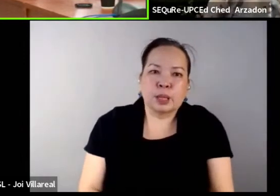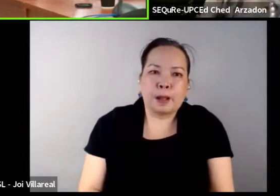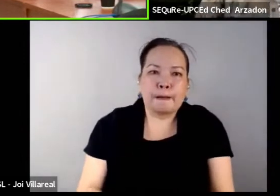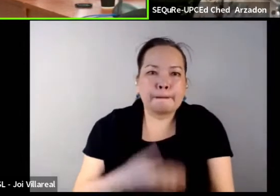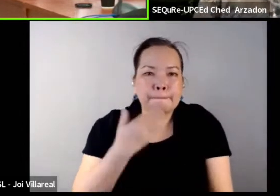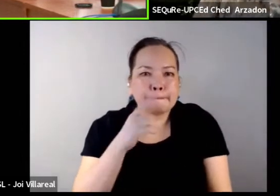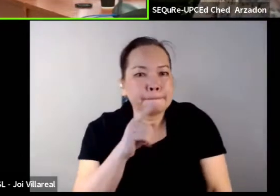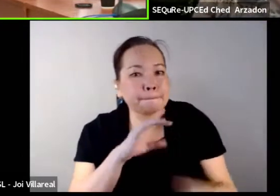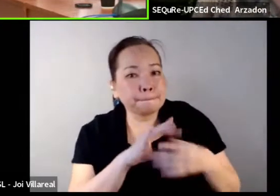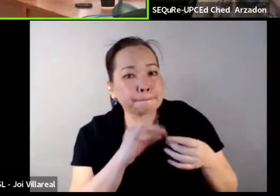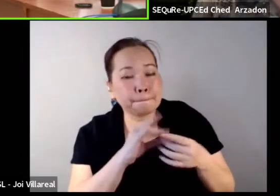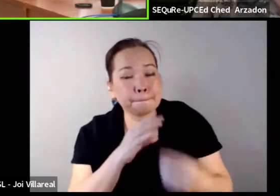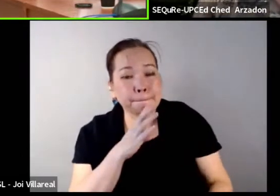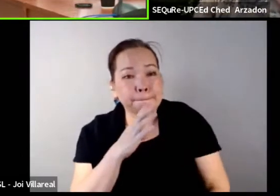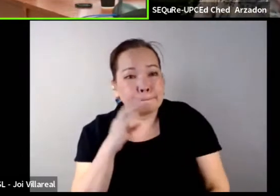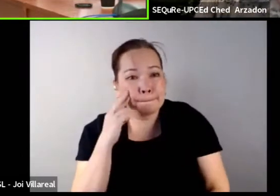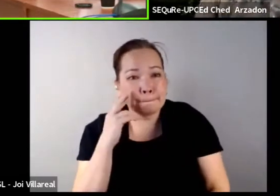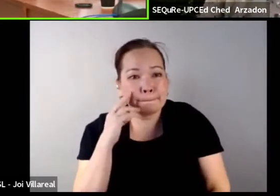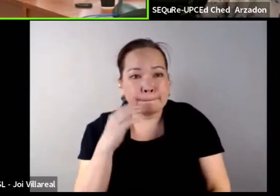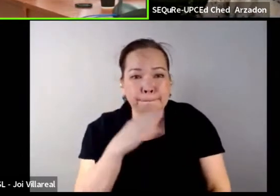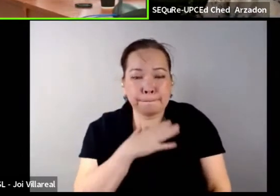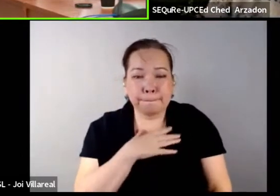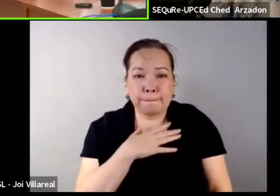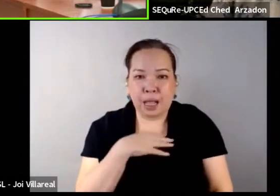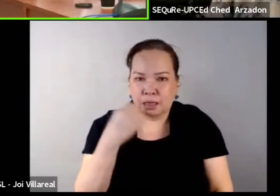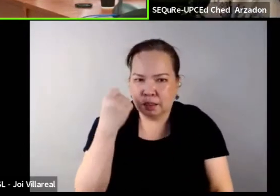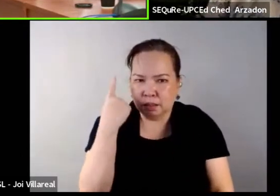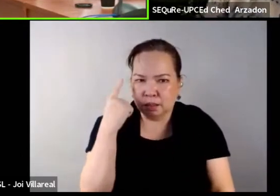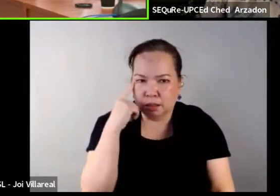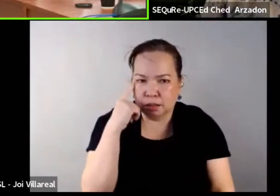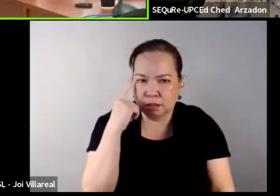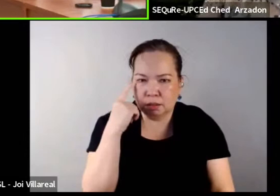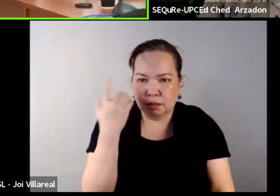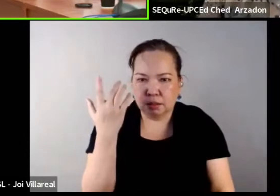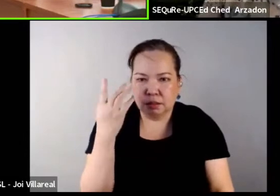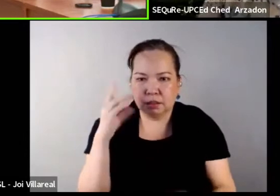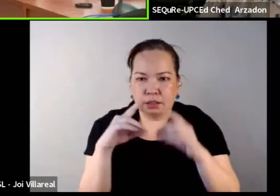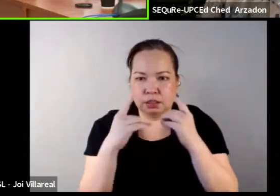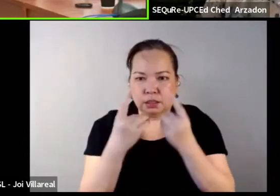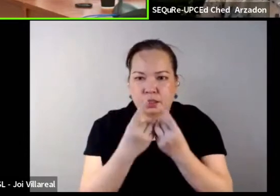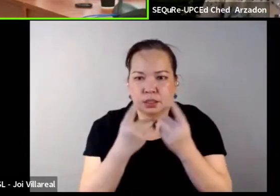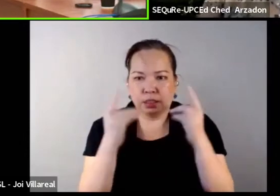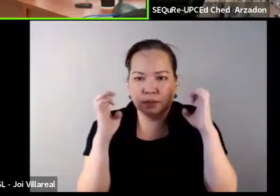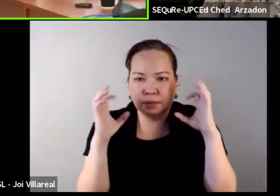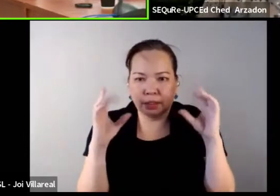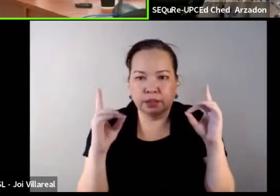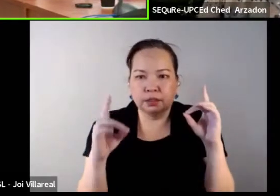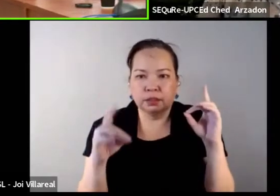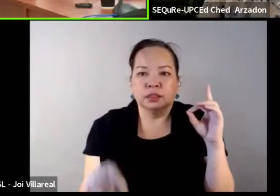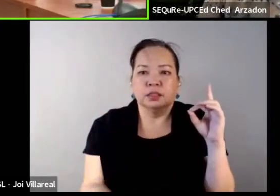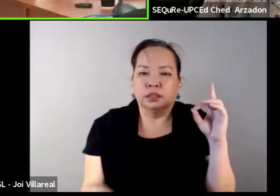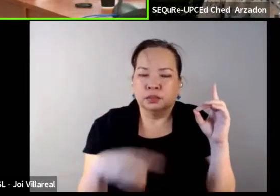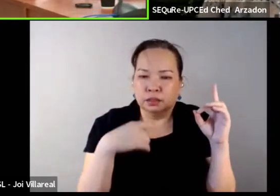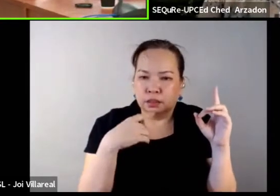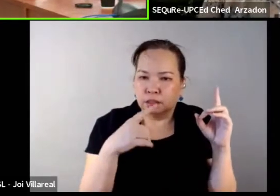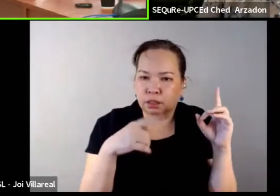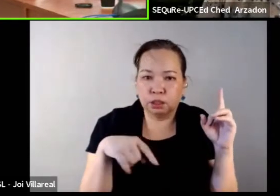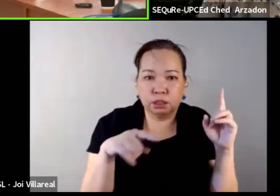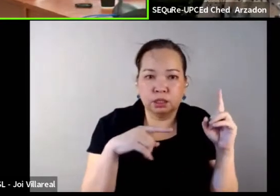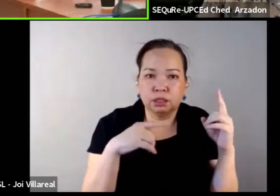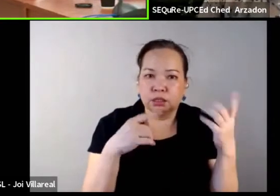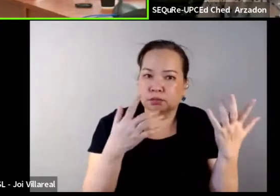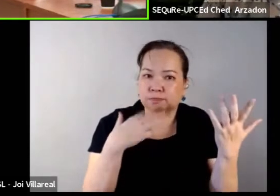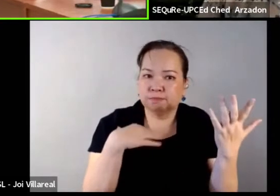to comment on that, ano, ang intindi ko sa DepEd, but we will ask them to explain later. Ang intindi ko kasi dyan po, pagdating sa